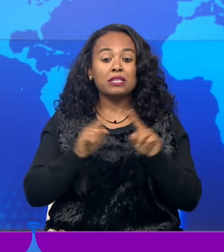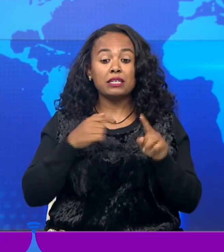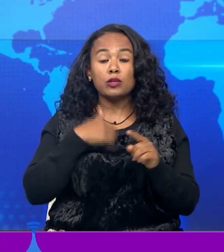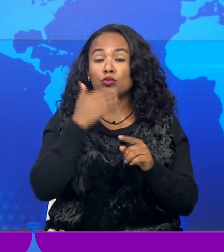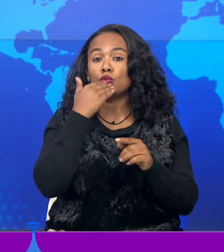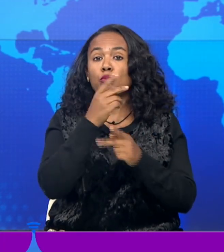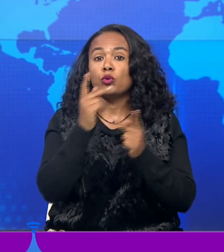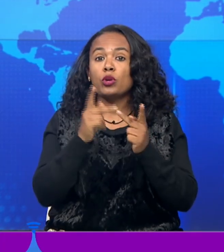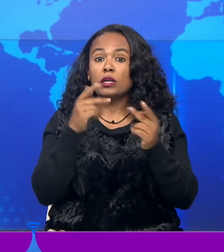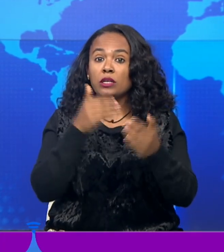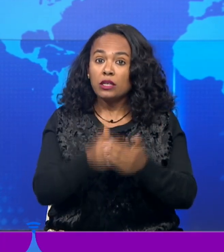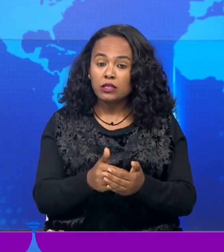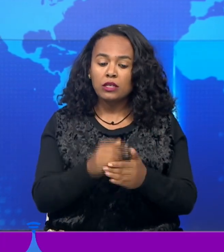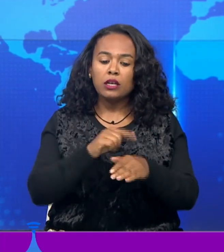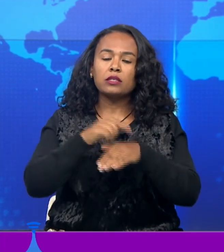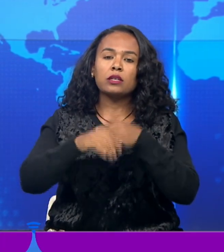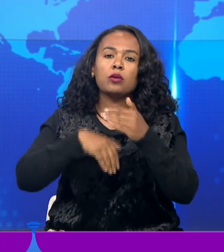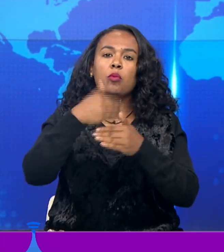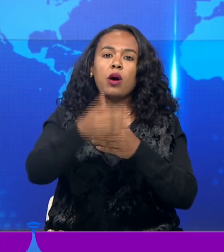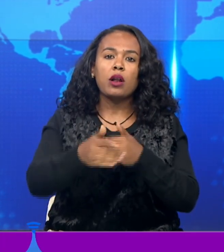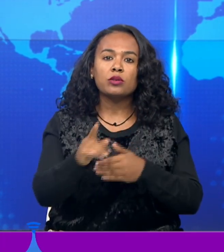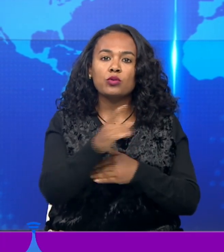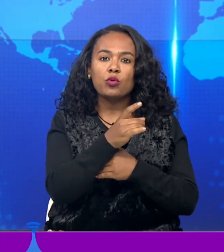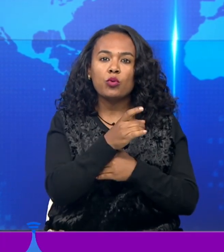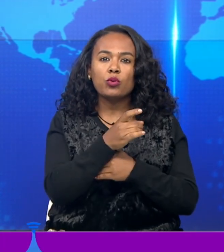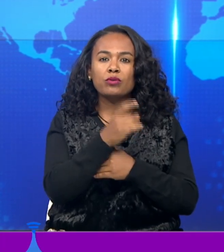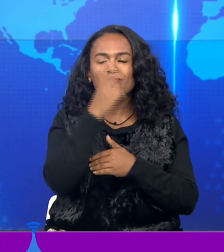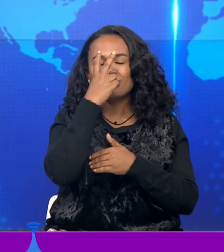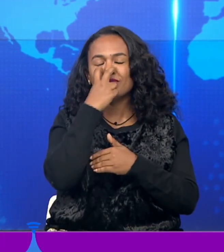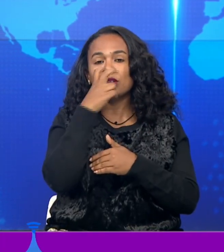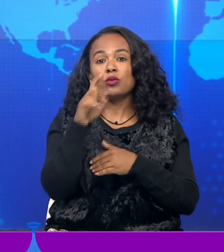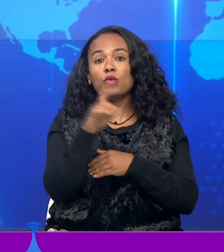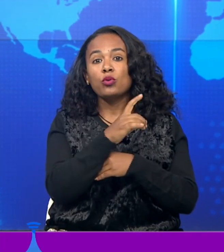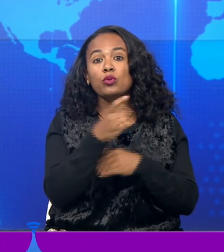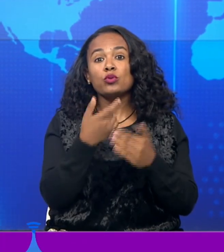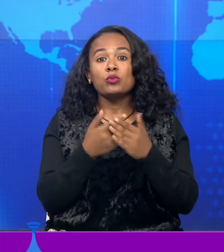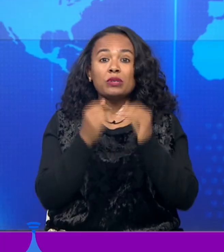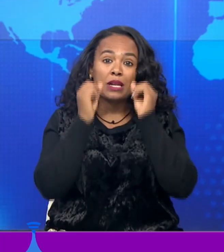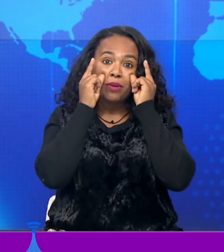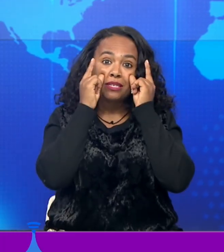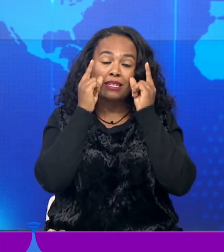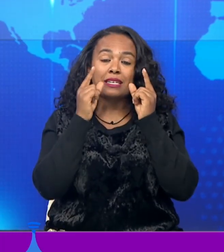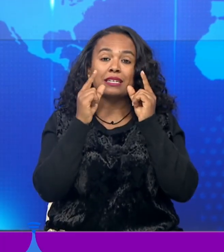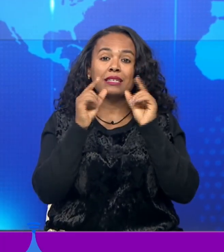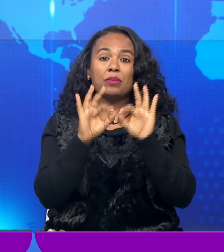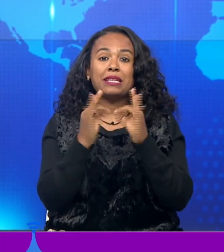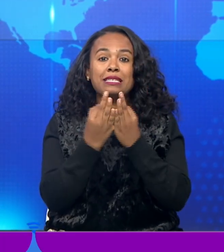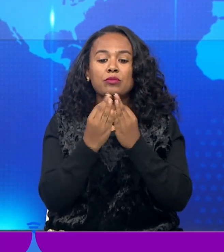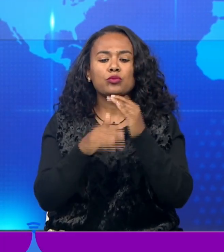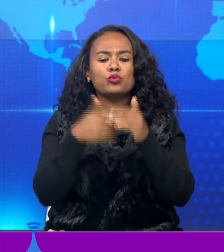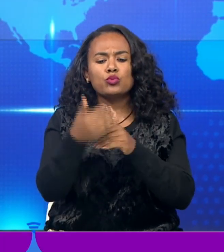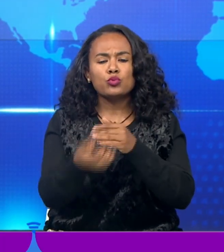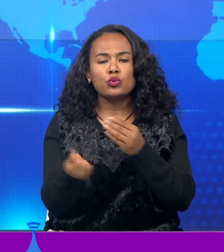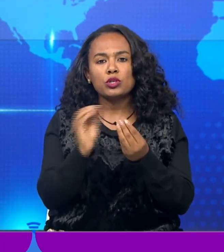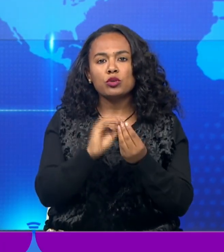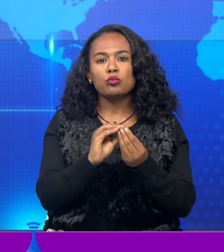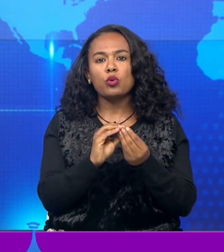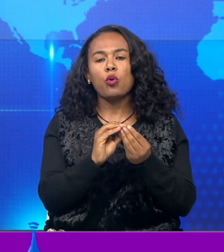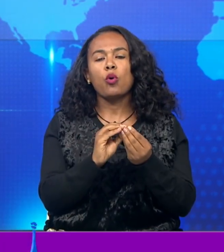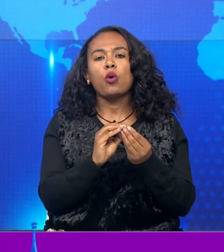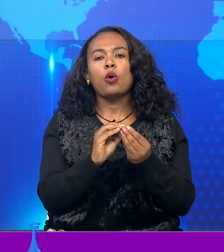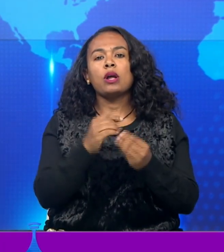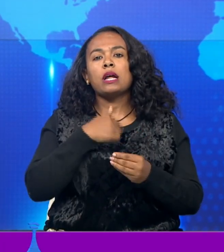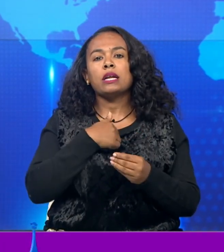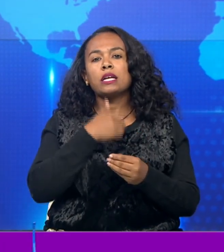እንድደርስላት ያው ከጊዜ በኋላ ነው ስፖርት ስለሆንኩኝ እሱም ስለሚያስደነግጥ ቤተሰብን እሱ ተደምሮ